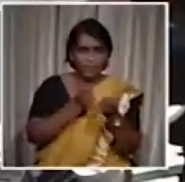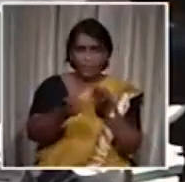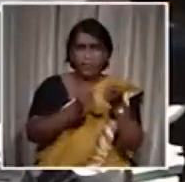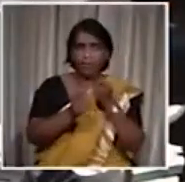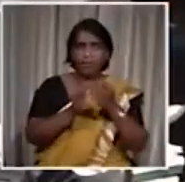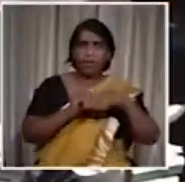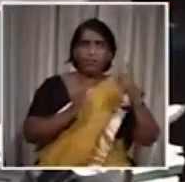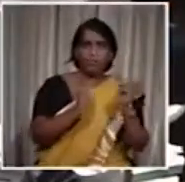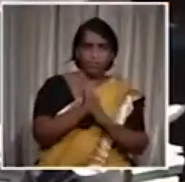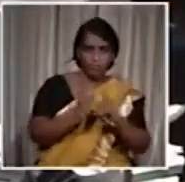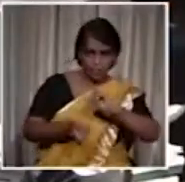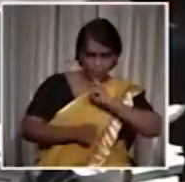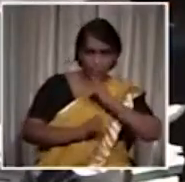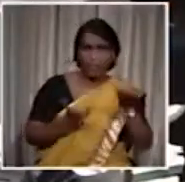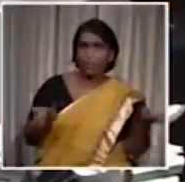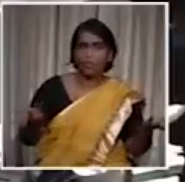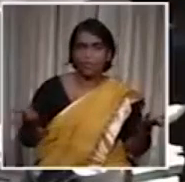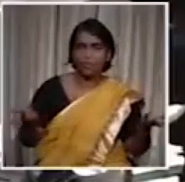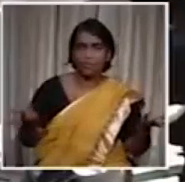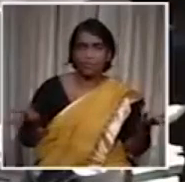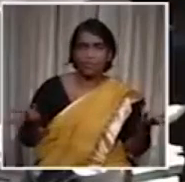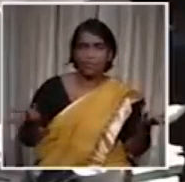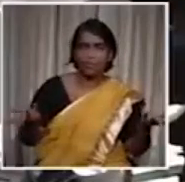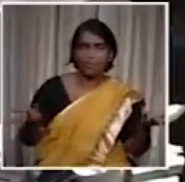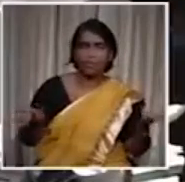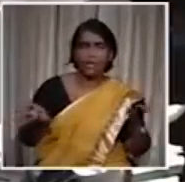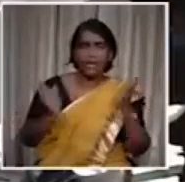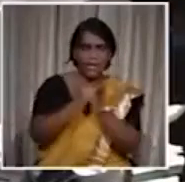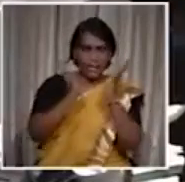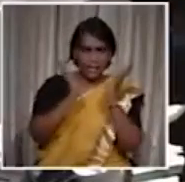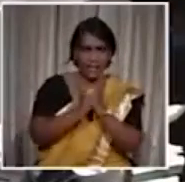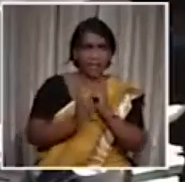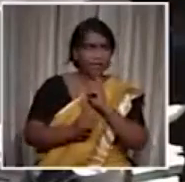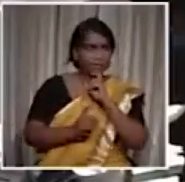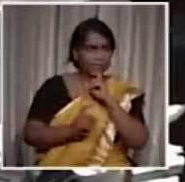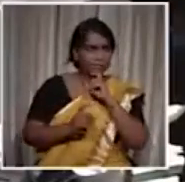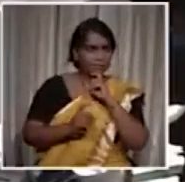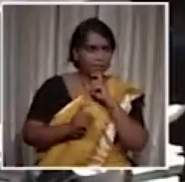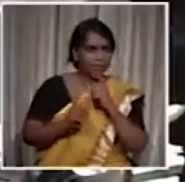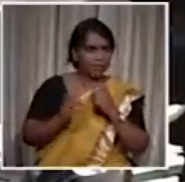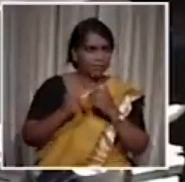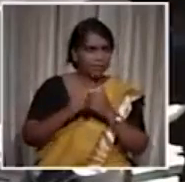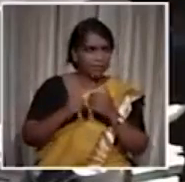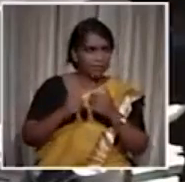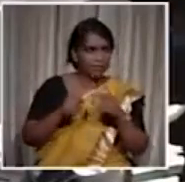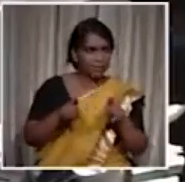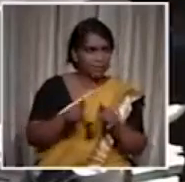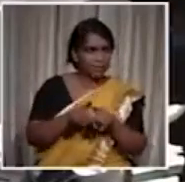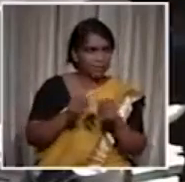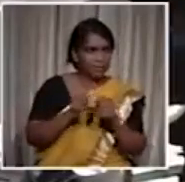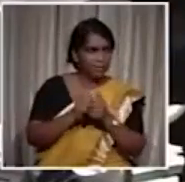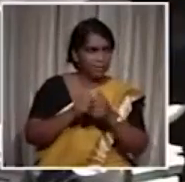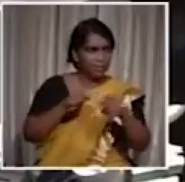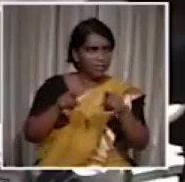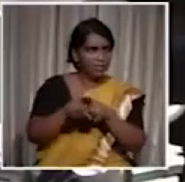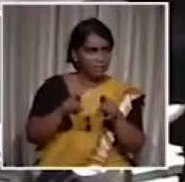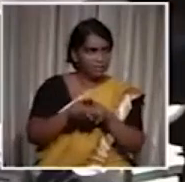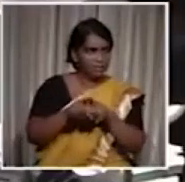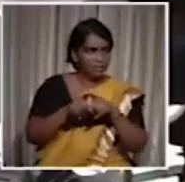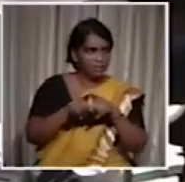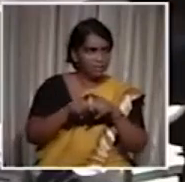එළිය කමිටුවල නඩු විභාග කරන්නේ? මේක කැලෑ උසාවියක් නෙමෙයි මිතුන්. එළිය කමිටුවක් දානවා, කමිටුවේ සභාපති බවට පත් කරනවා